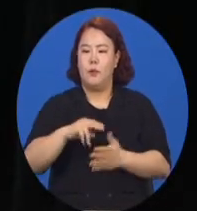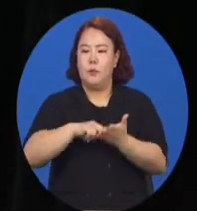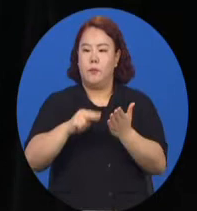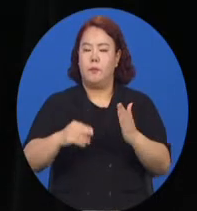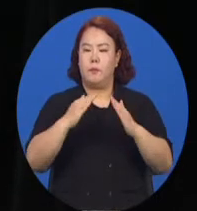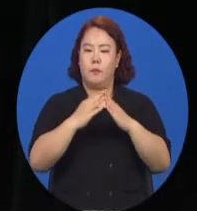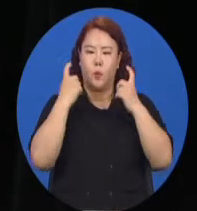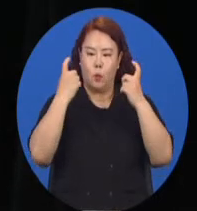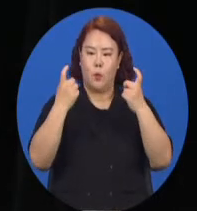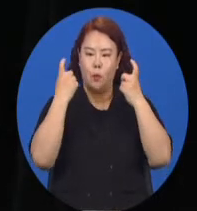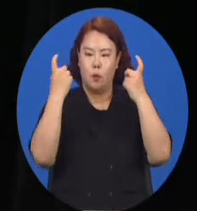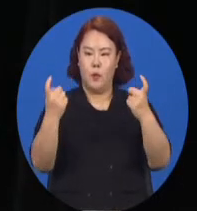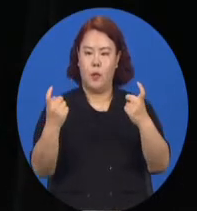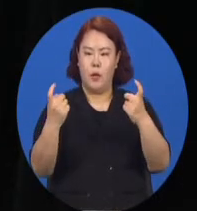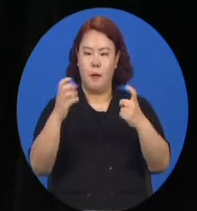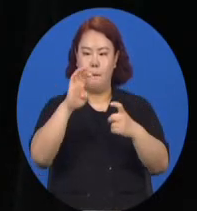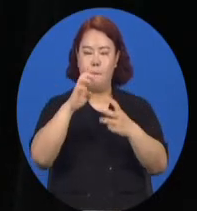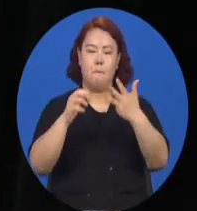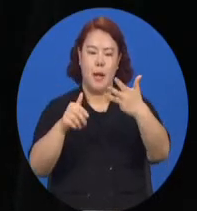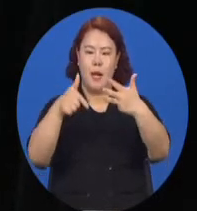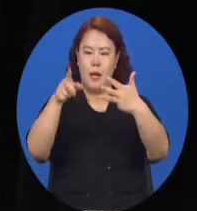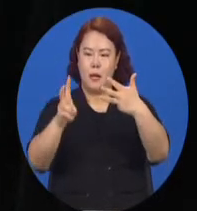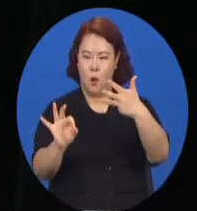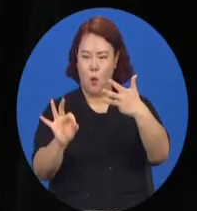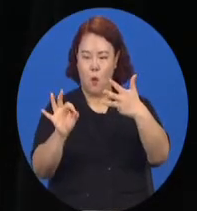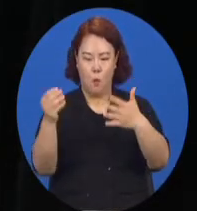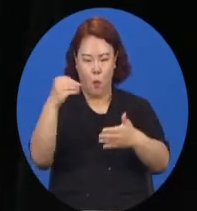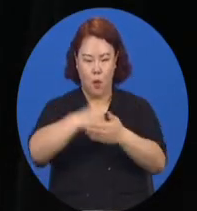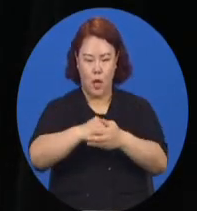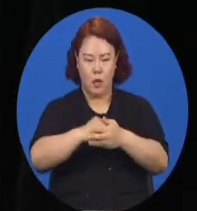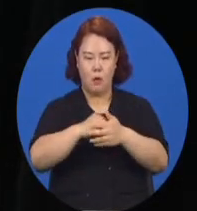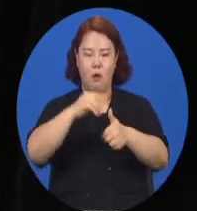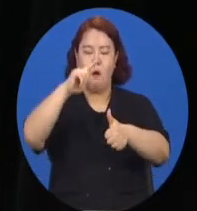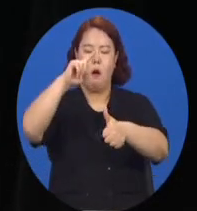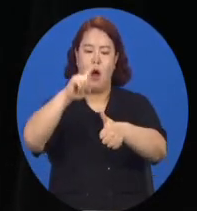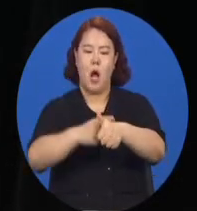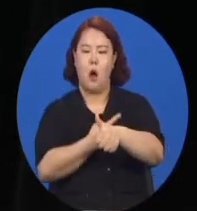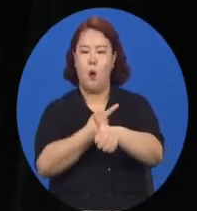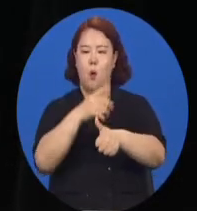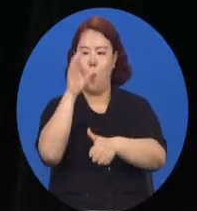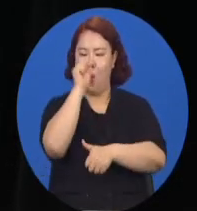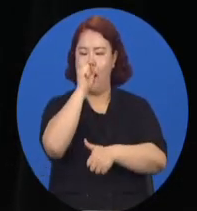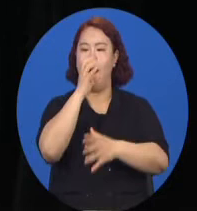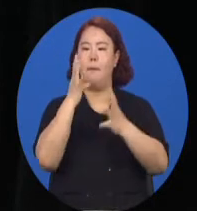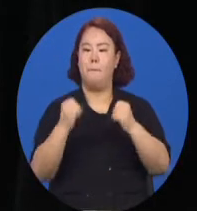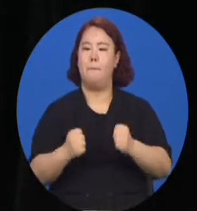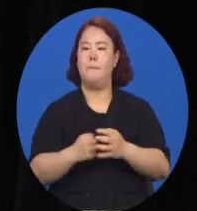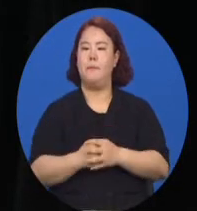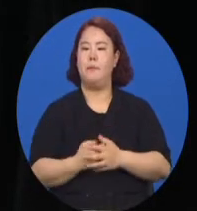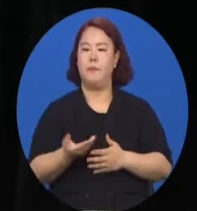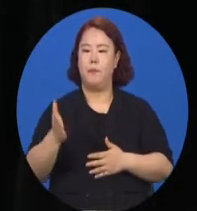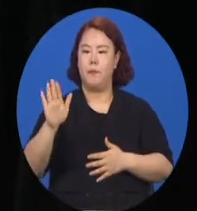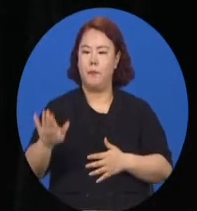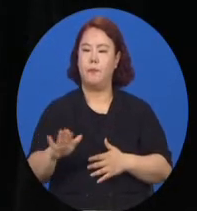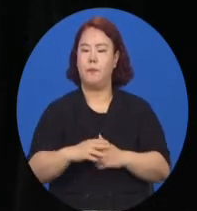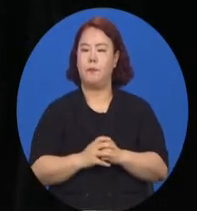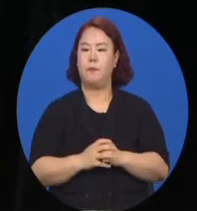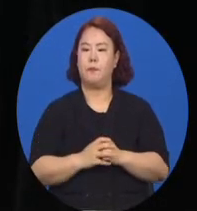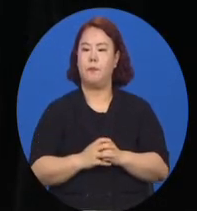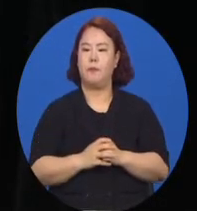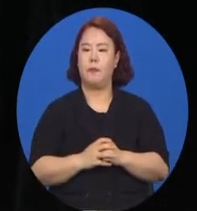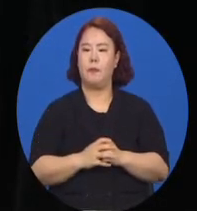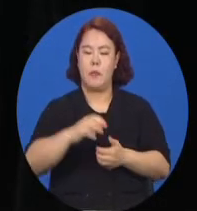단양 관광은 팔경을 비롯한 천혜의 자연자원입니다. 하지만 이것은 이제